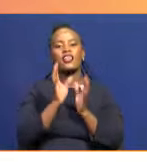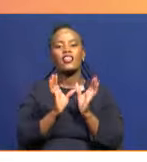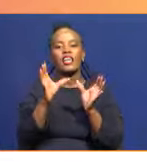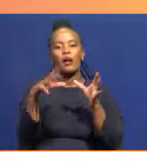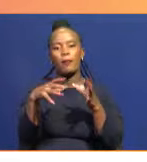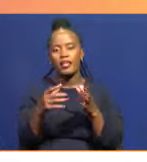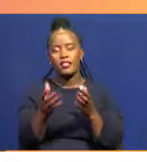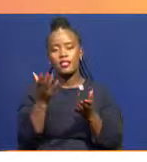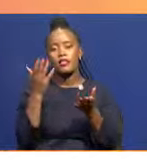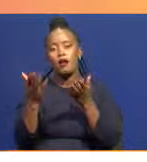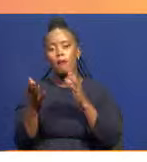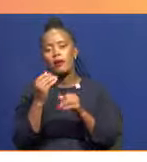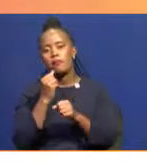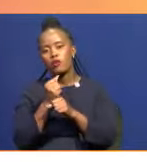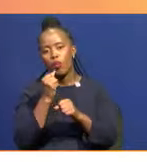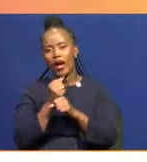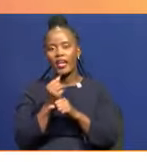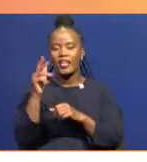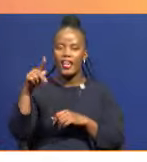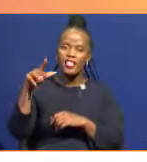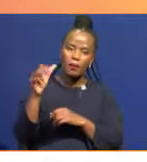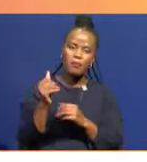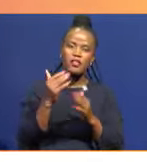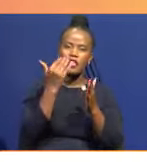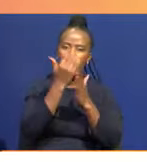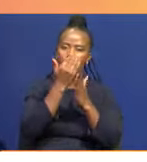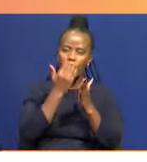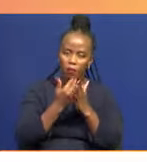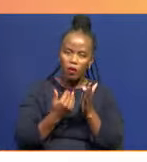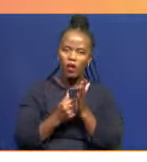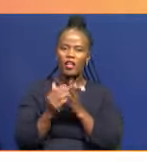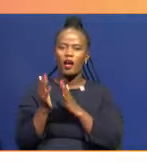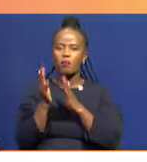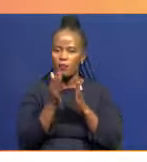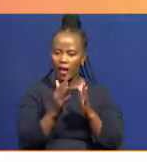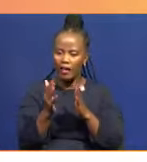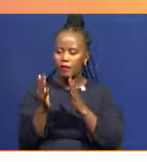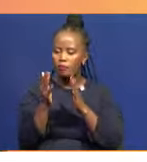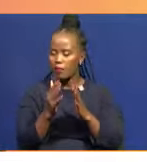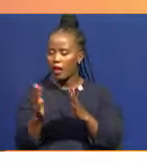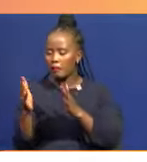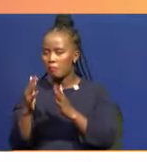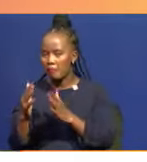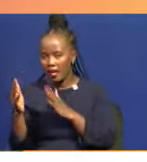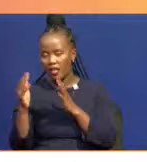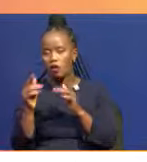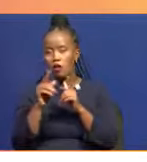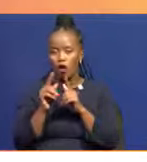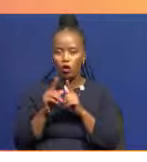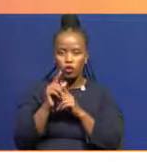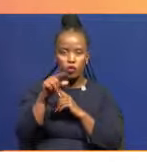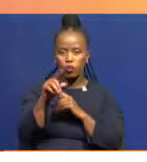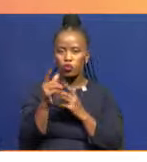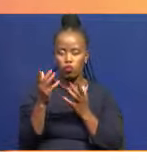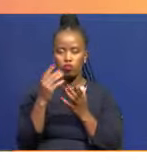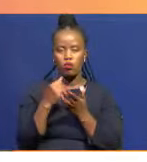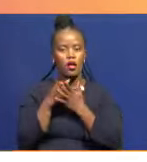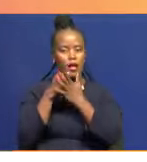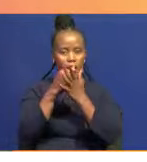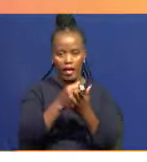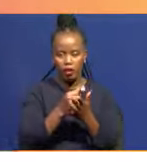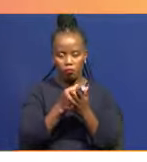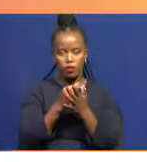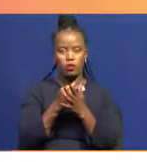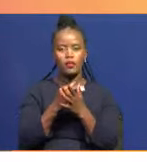wake, unaweza kuwa unampangia programs, mm-hmm. unaweza kuwa ni wewe basically una run diary yake, mm-hmm.